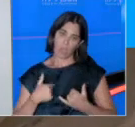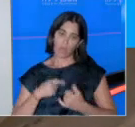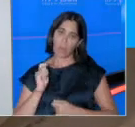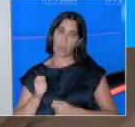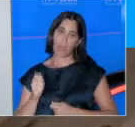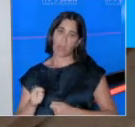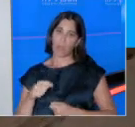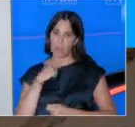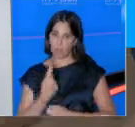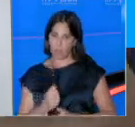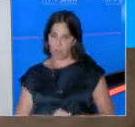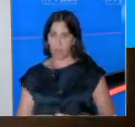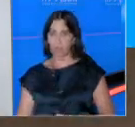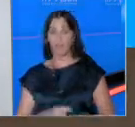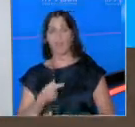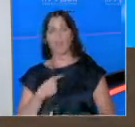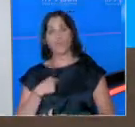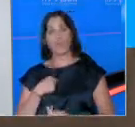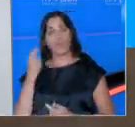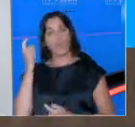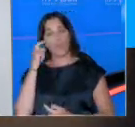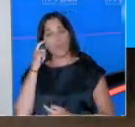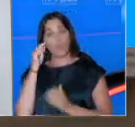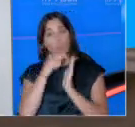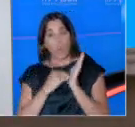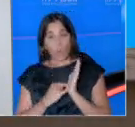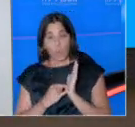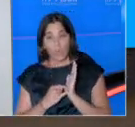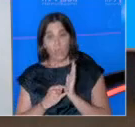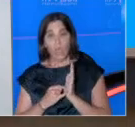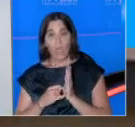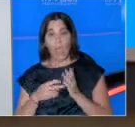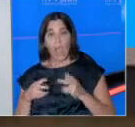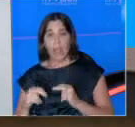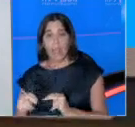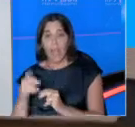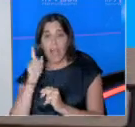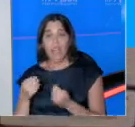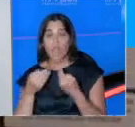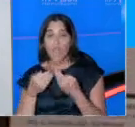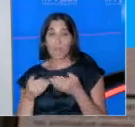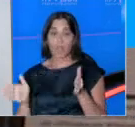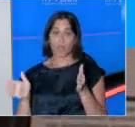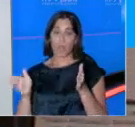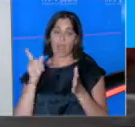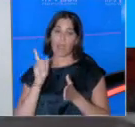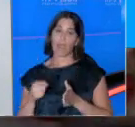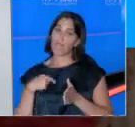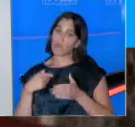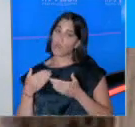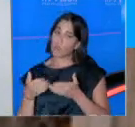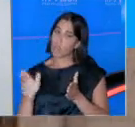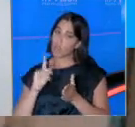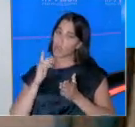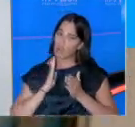המשפט, שהיא סבורה שהמצב החוקי הוא שהנחל חייב להיות פתוח, חייבת להיות גישה לנחל